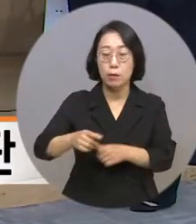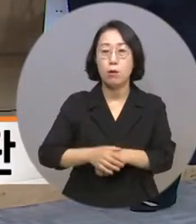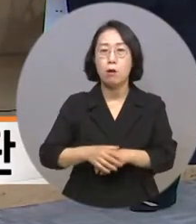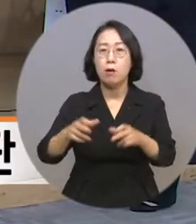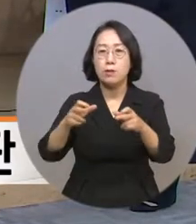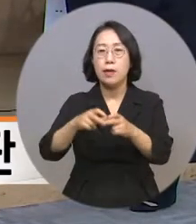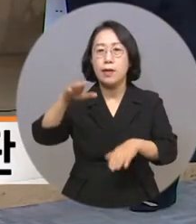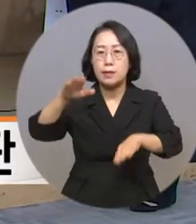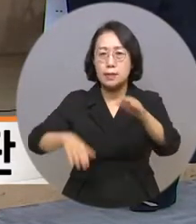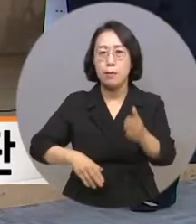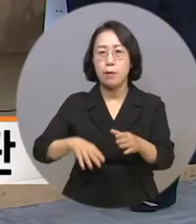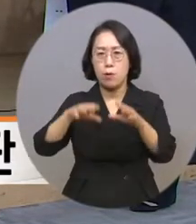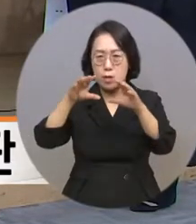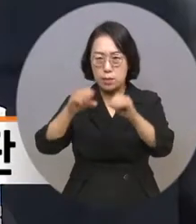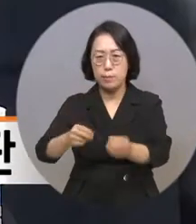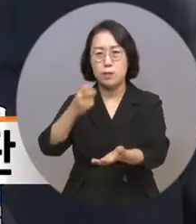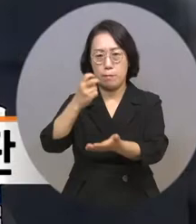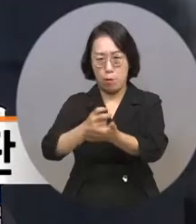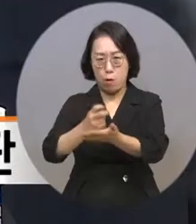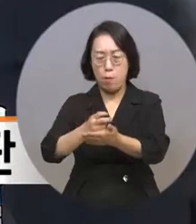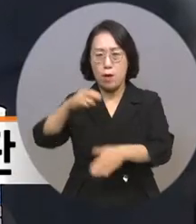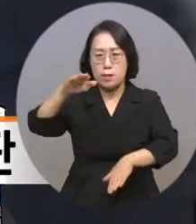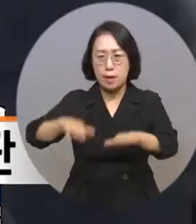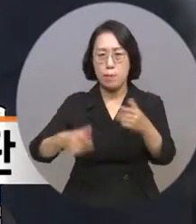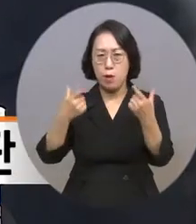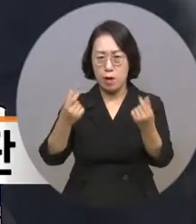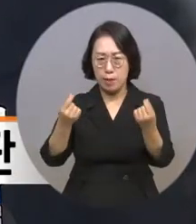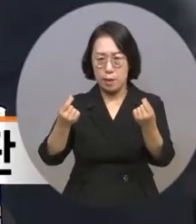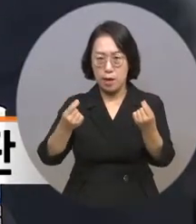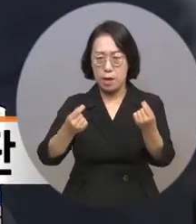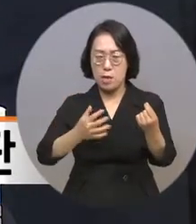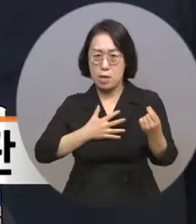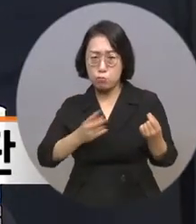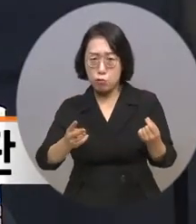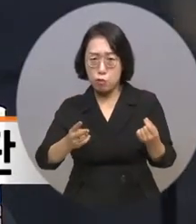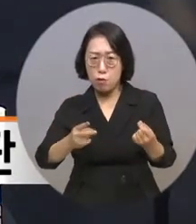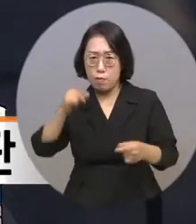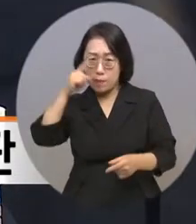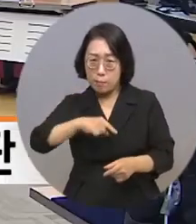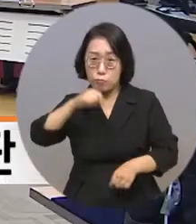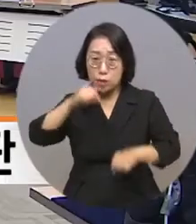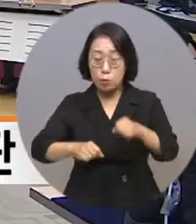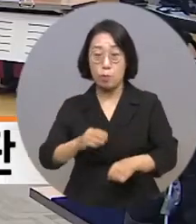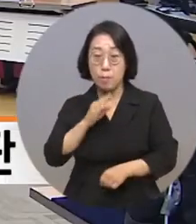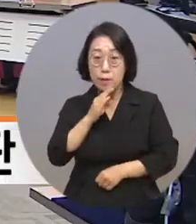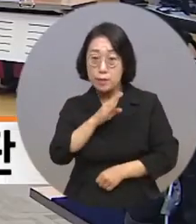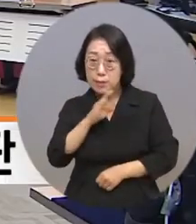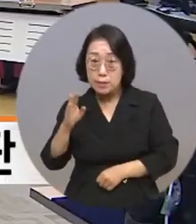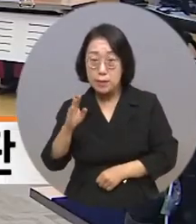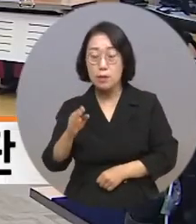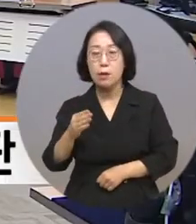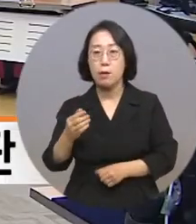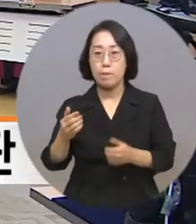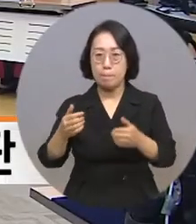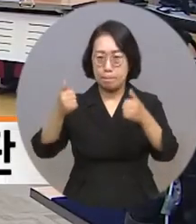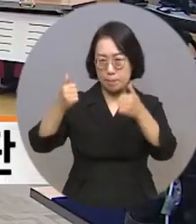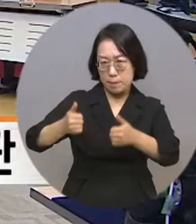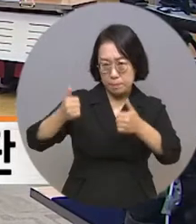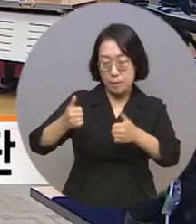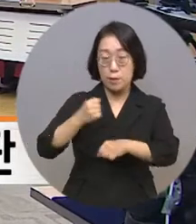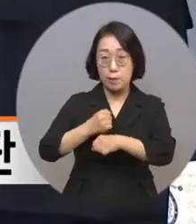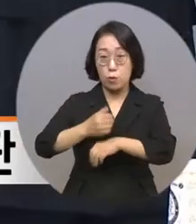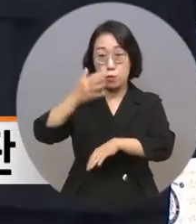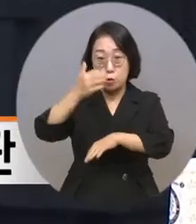장애인차별금지법상 악의적 차별행위에 해당하는지 여부였습니다. 검찰은 경찰이 이 같은 차별